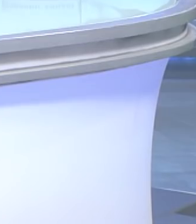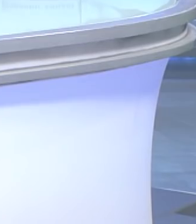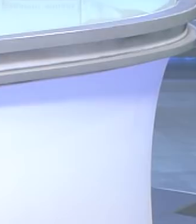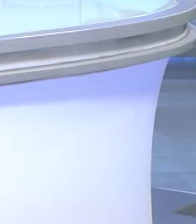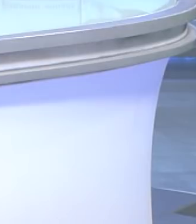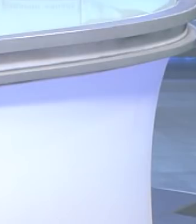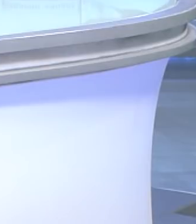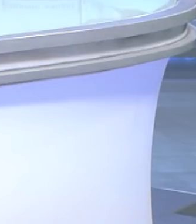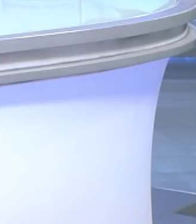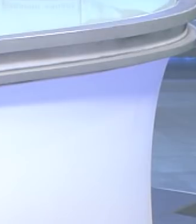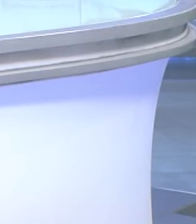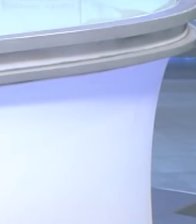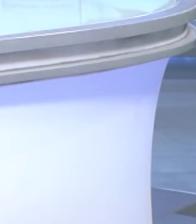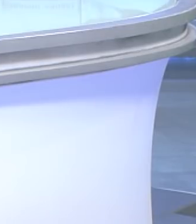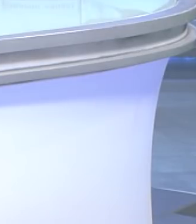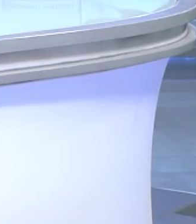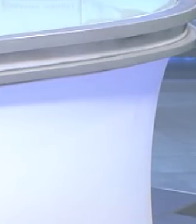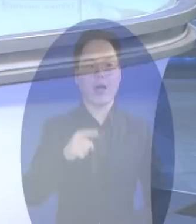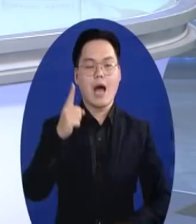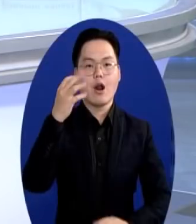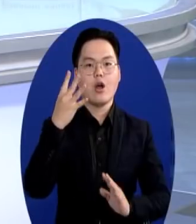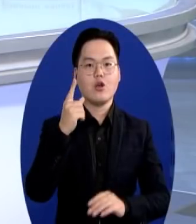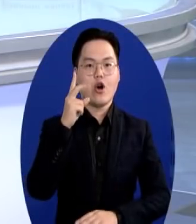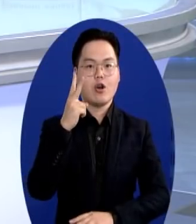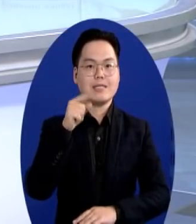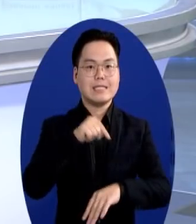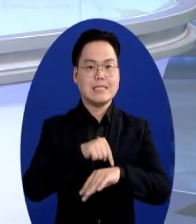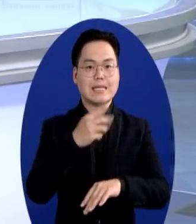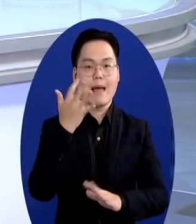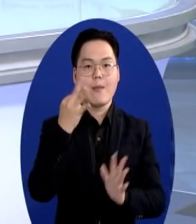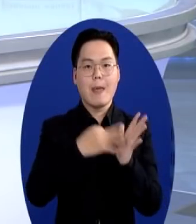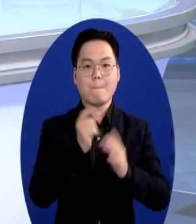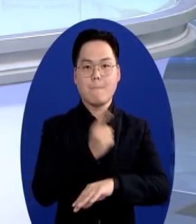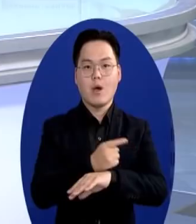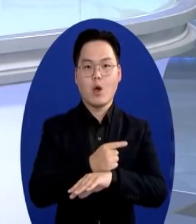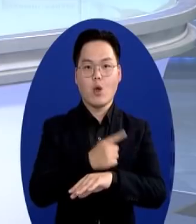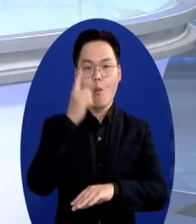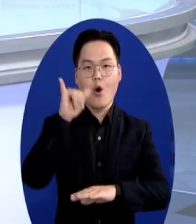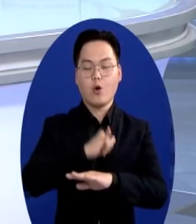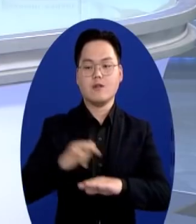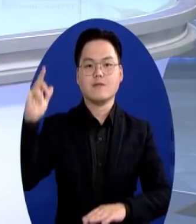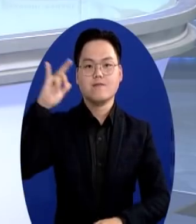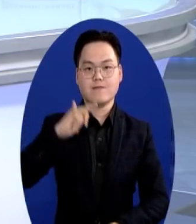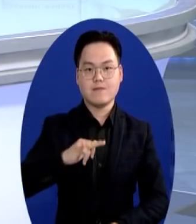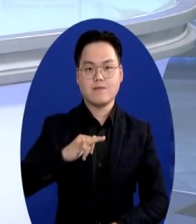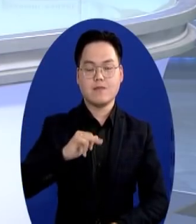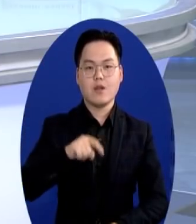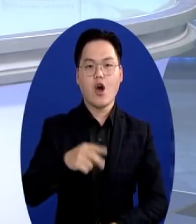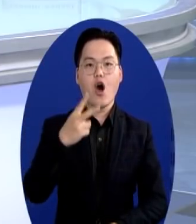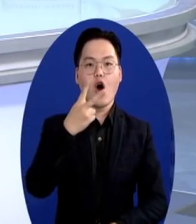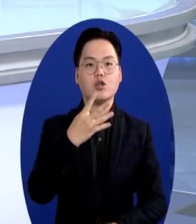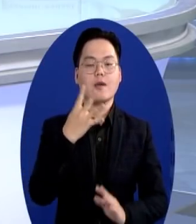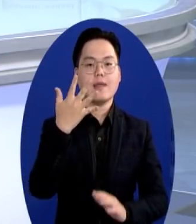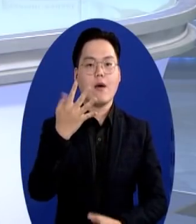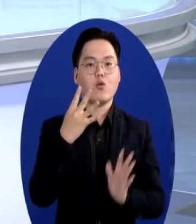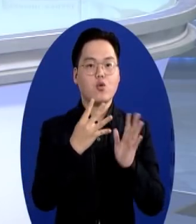Сиэтл Улаанбаатар чиглэлийн тусгай үргийн онгоц өнөөдөр 14 цаг 58 минутад буян тухай олон улсын нисэх буудалд газардлаа. Тус онгоцоор